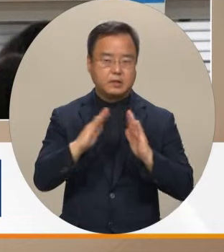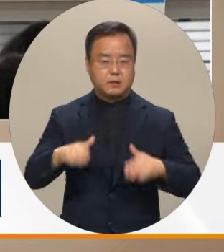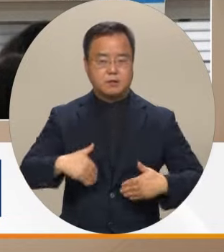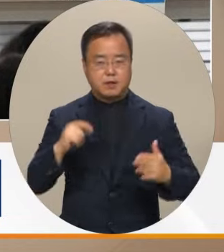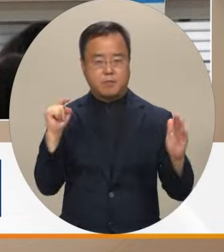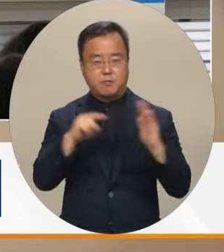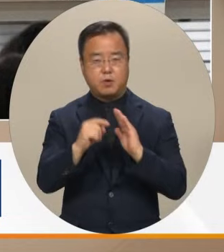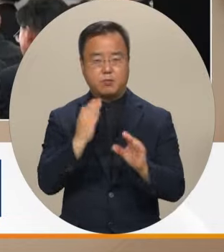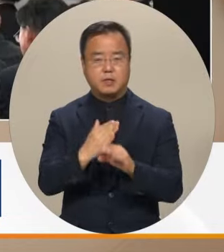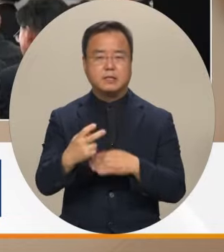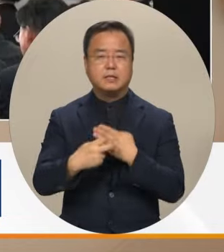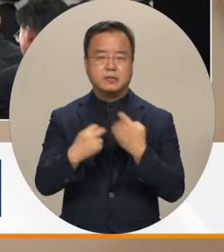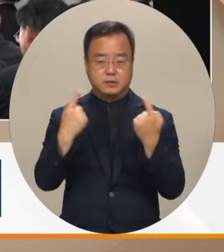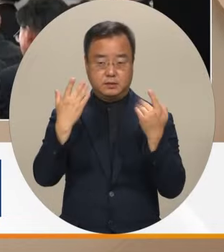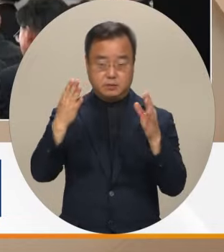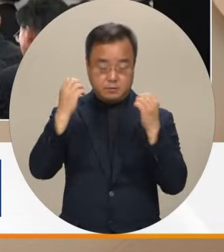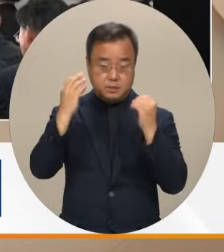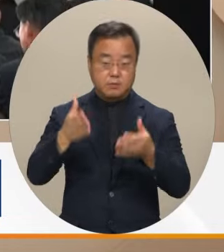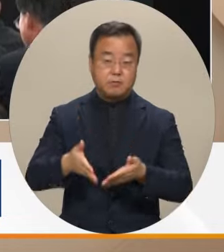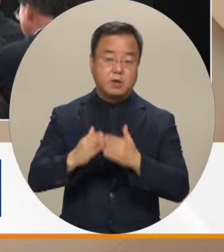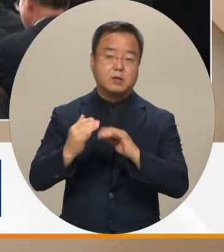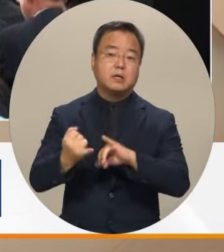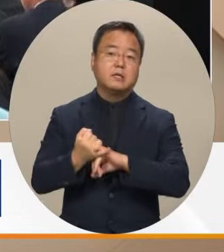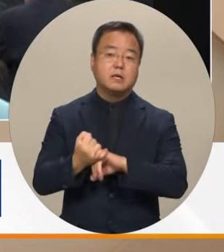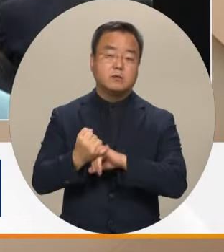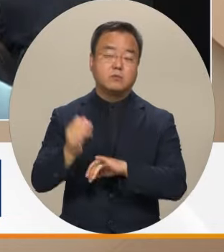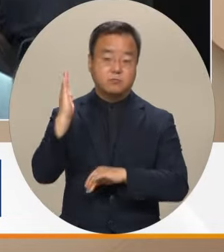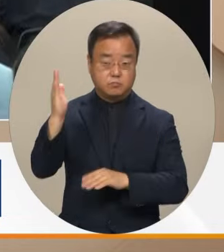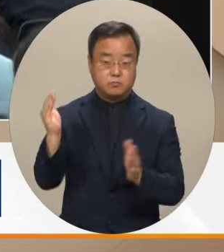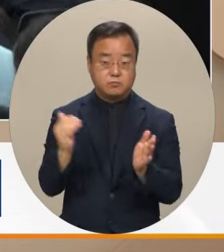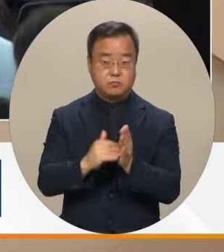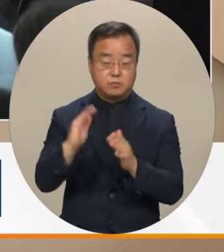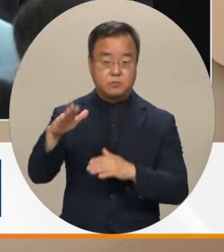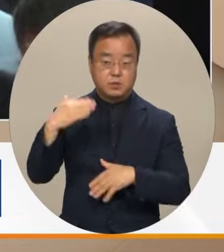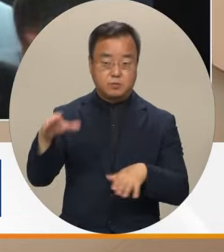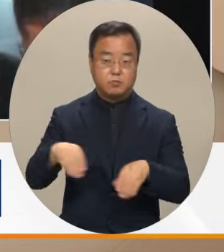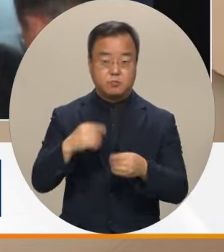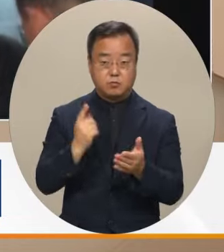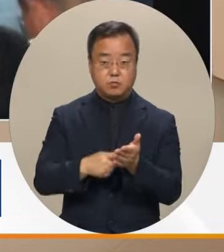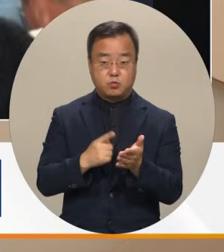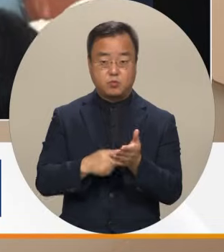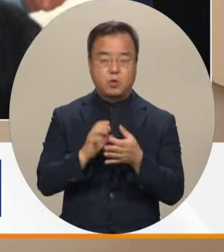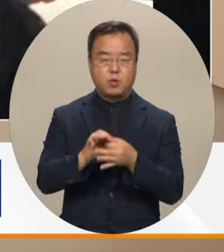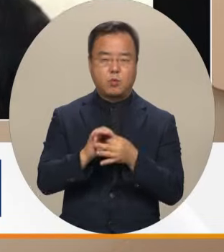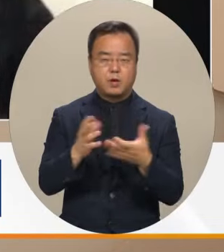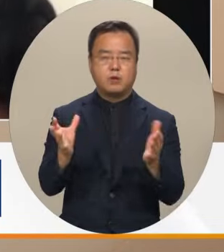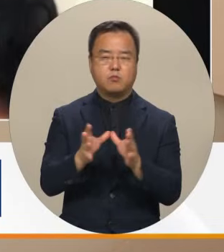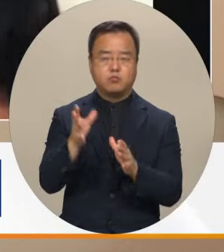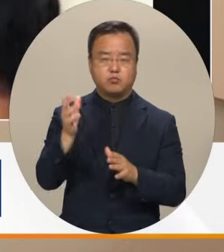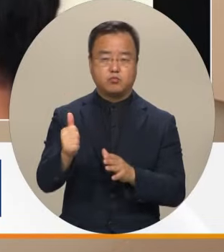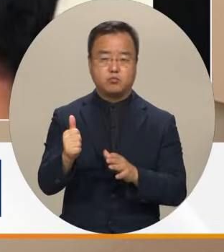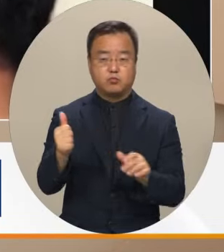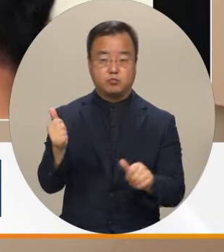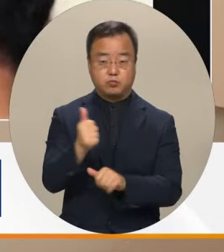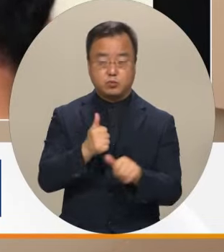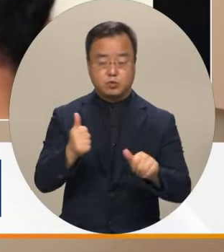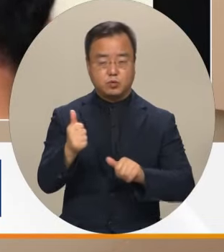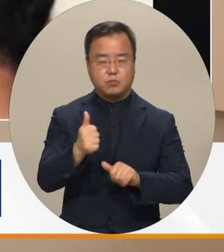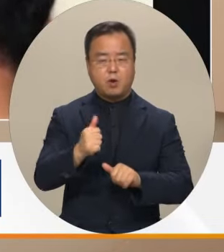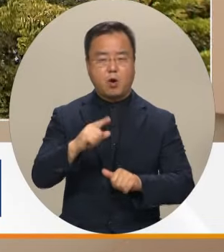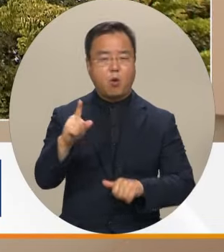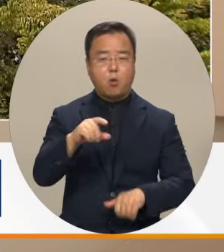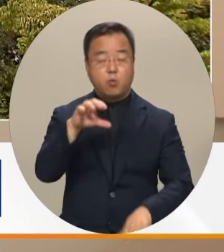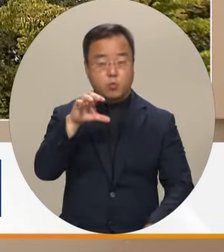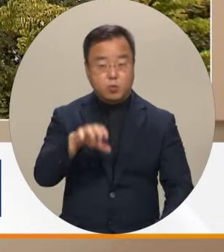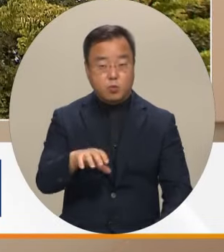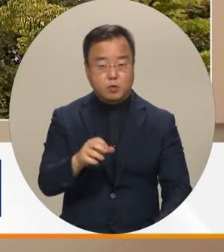의대를 신설하겠다 이렇게 약속을 한 바 있는데요 이후에 국무총리와 관련부처 장관 등이이 도에서 어느 대학으로 할지 의견을 좀